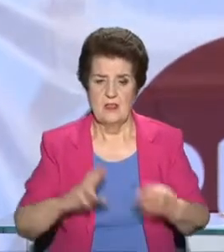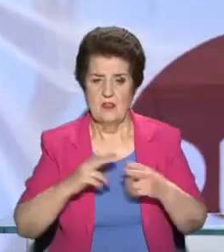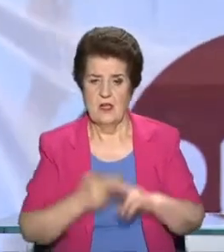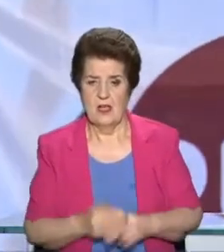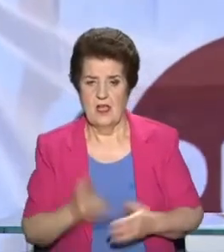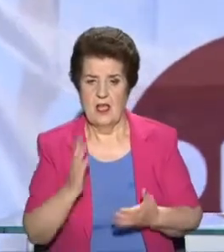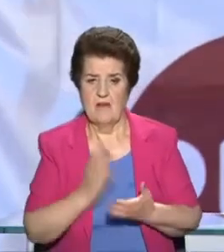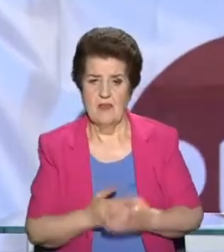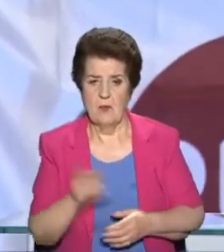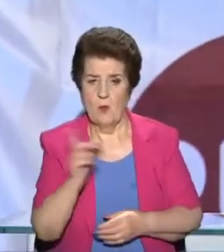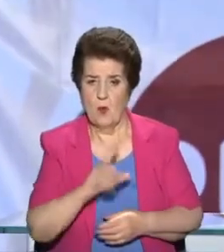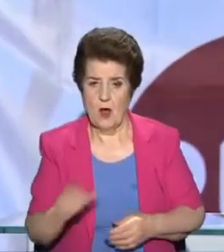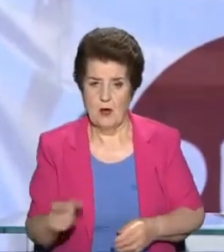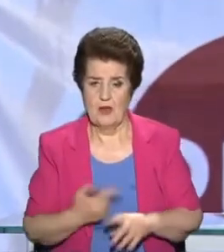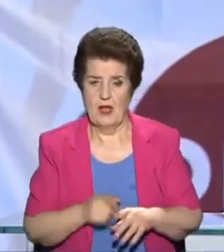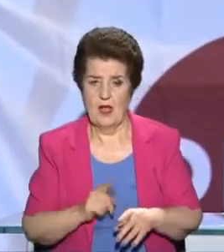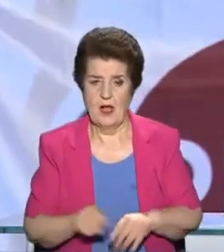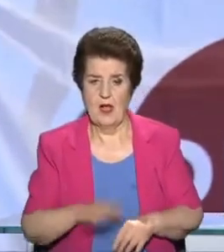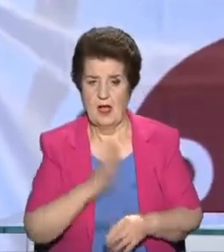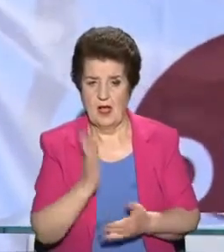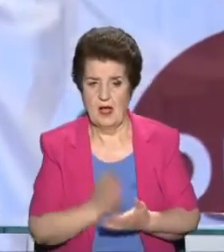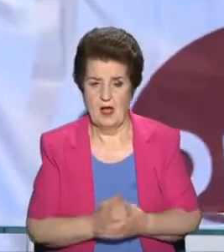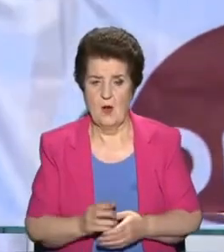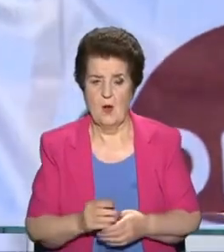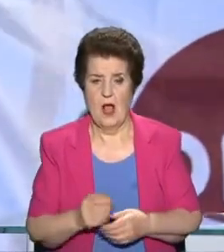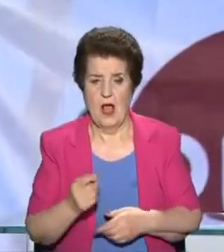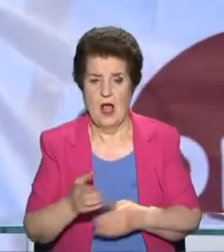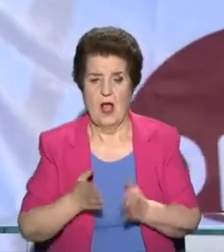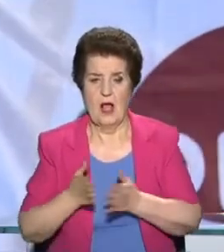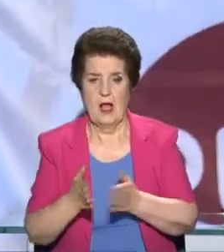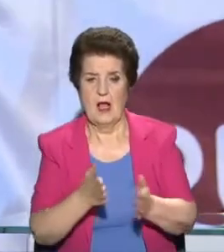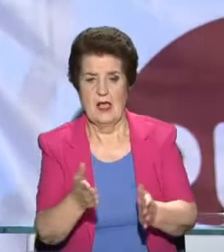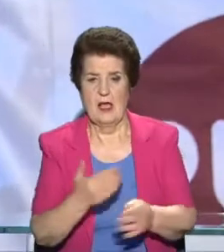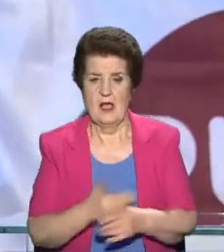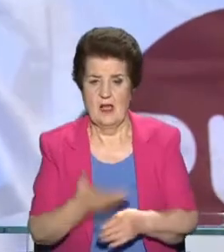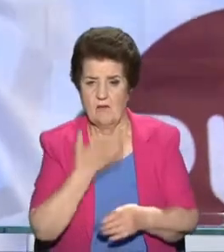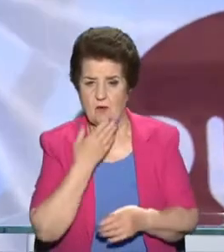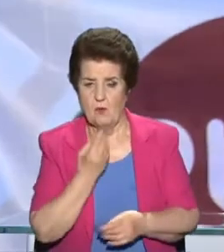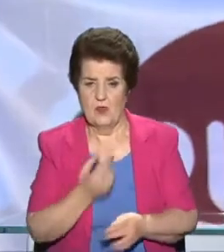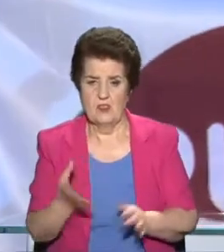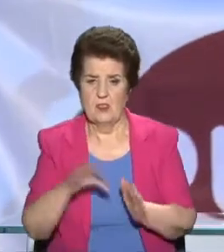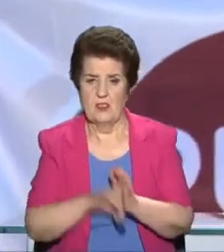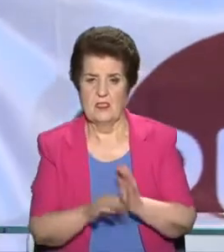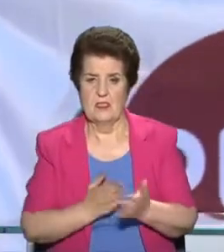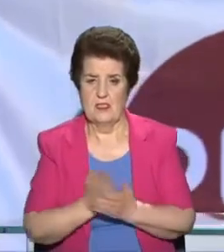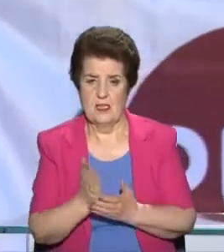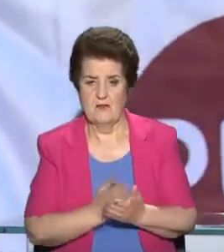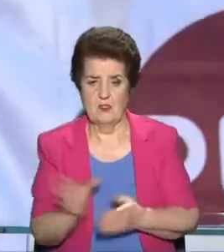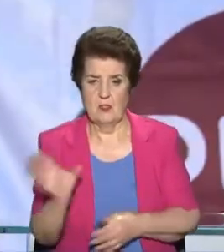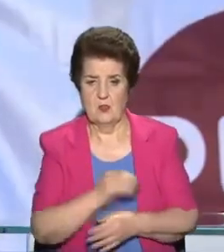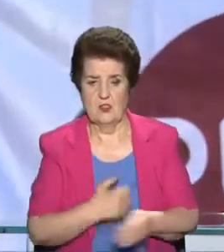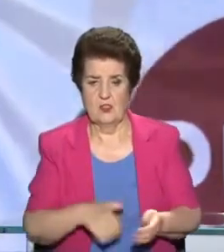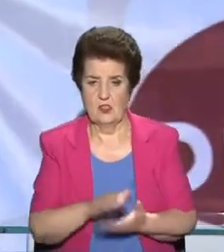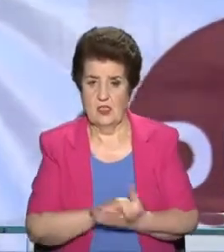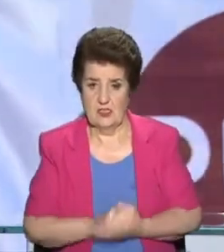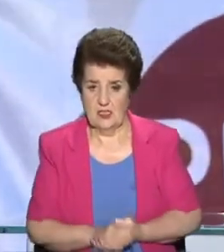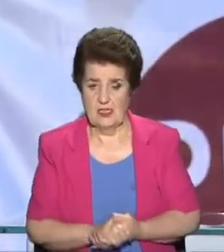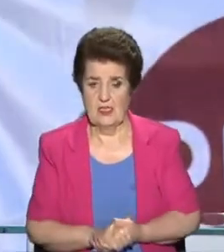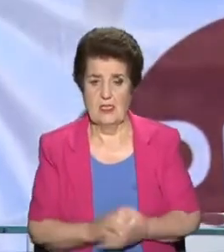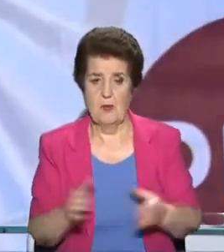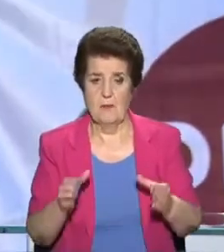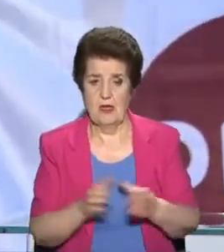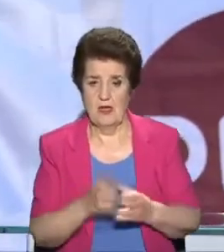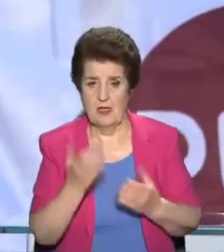avem oameni care au în spate carieră frumoasă și pe care doresc să le pun în serviciul societății Partidul unității naționale